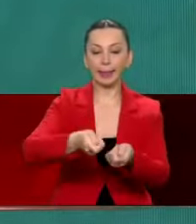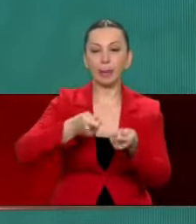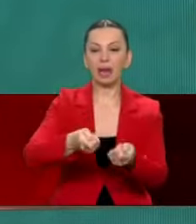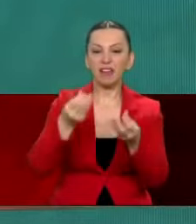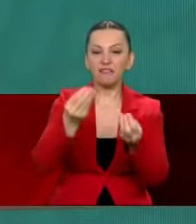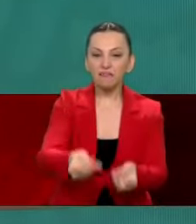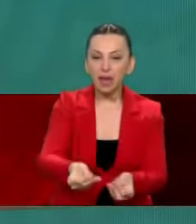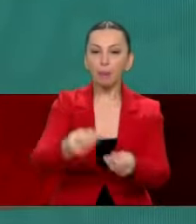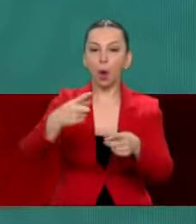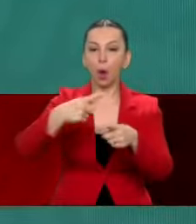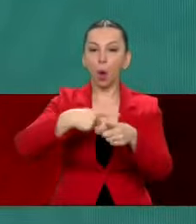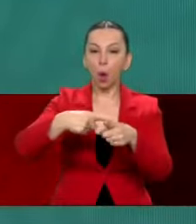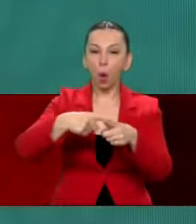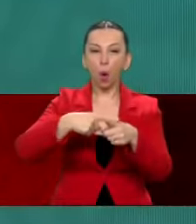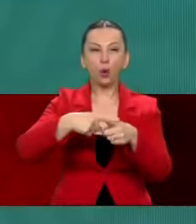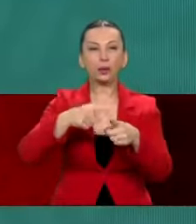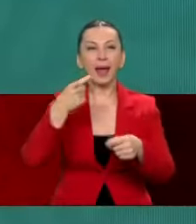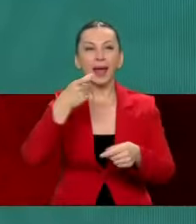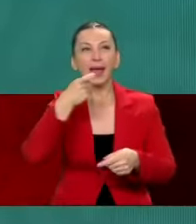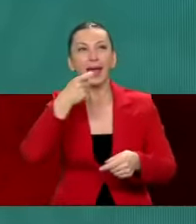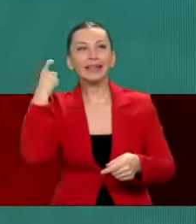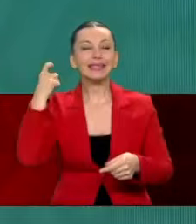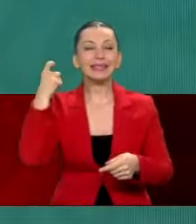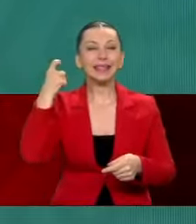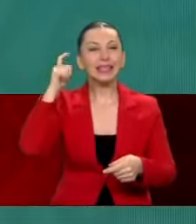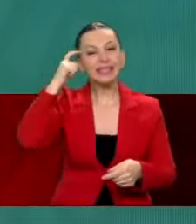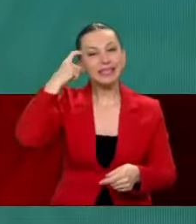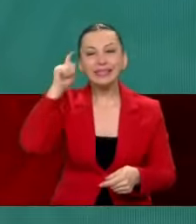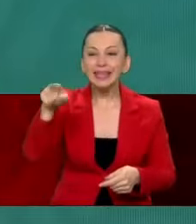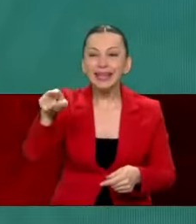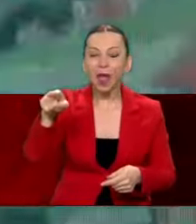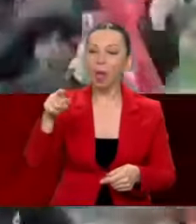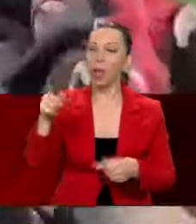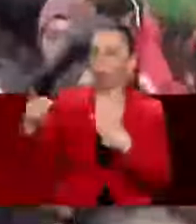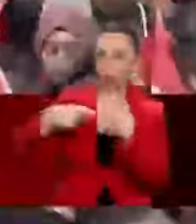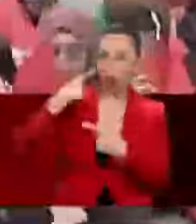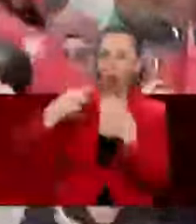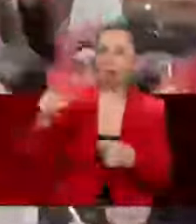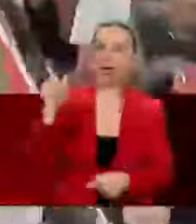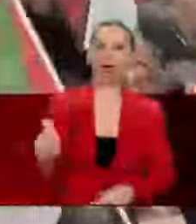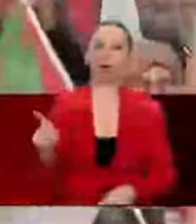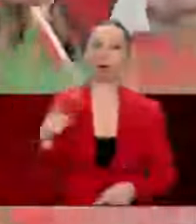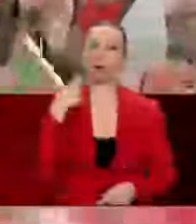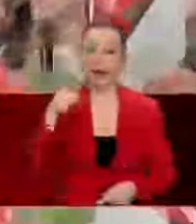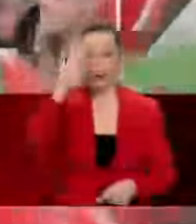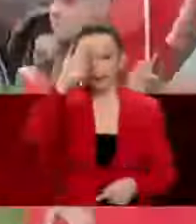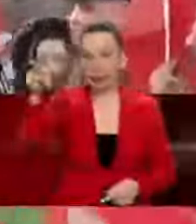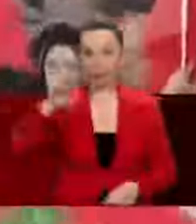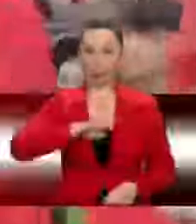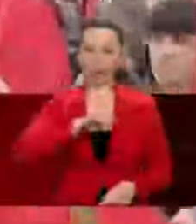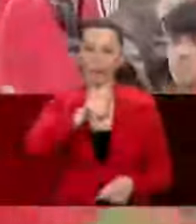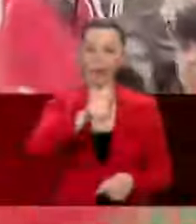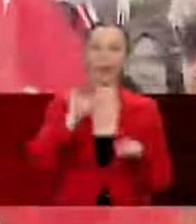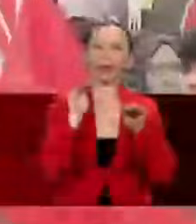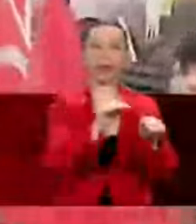verilmesine ortaçağ zihniyeti deme gafleti gösterebiliyor. İstanbul'daki Gazze'ye destek yürüyüşü